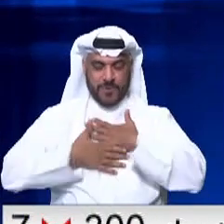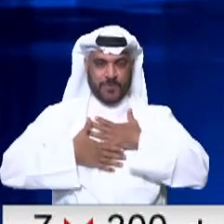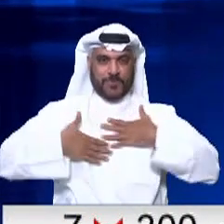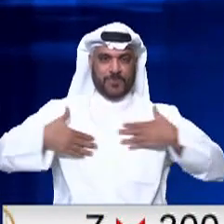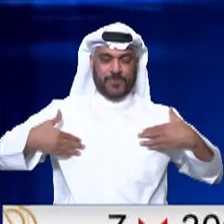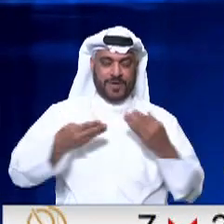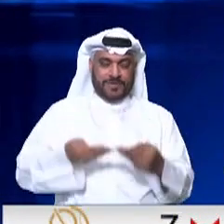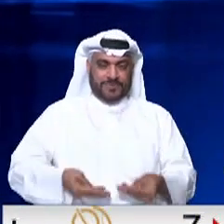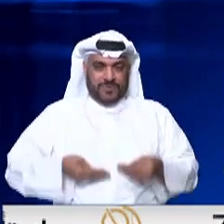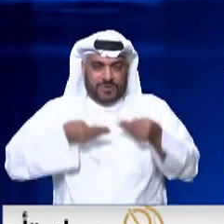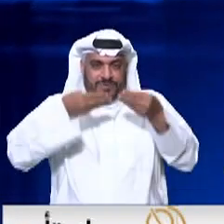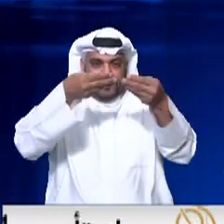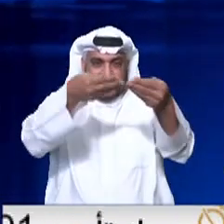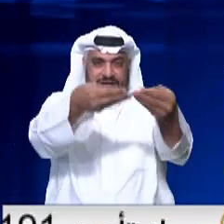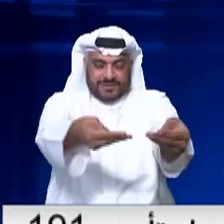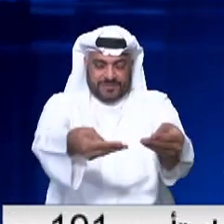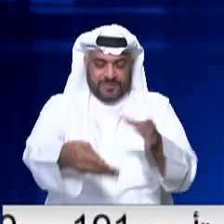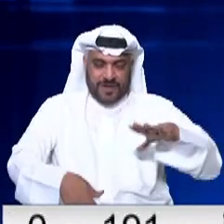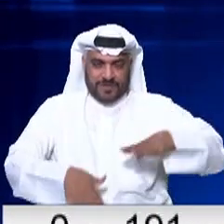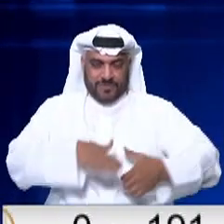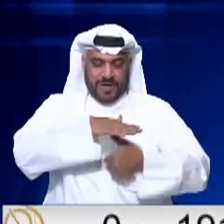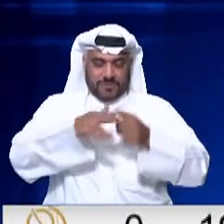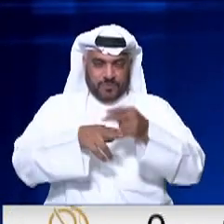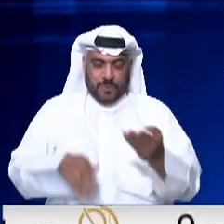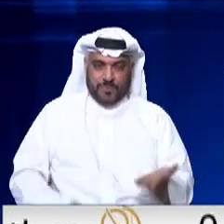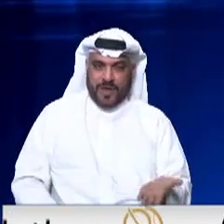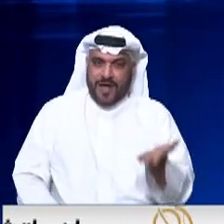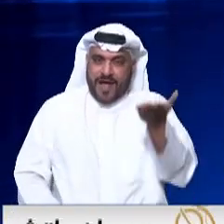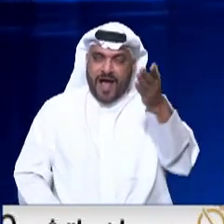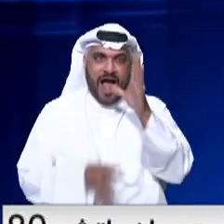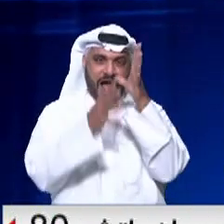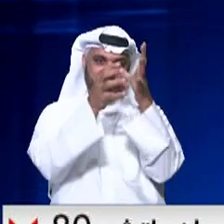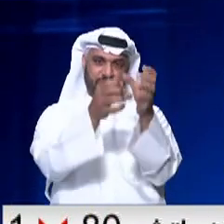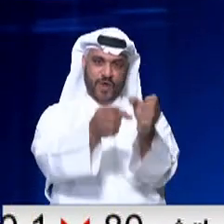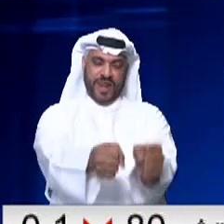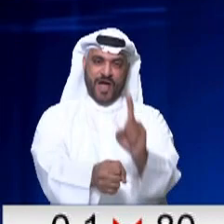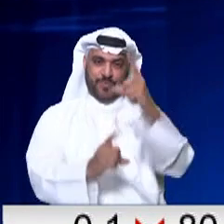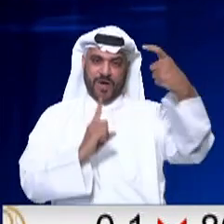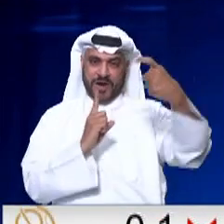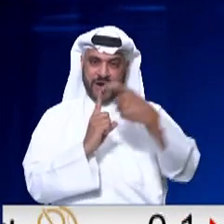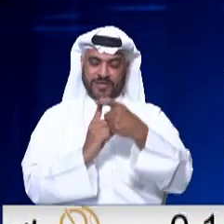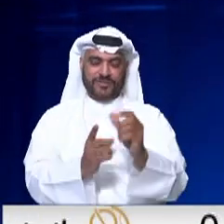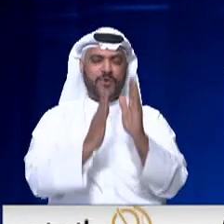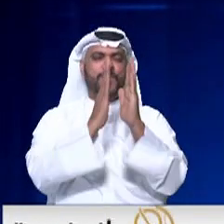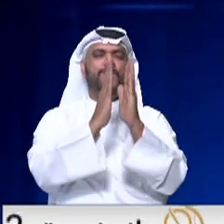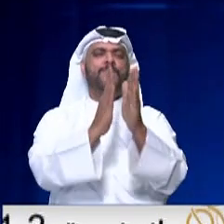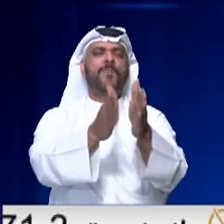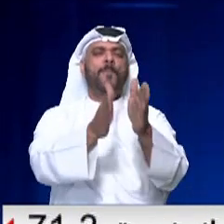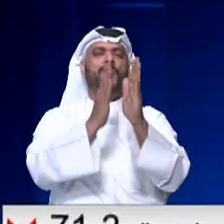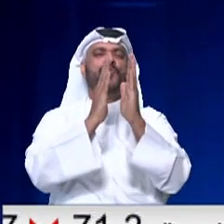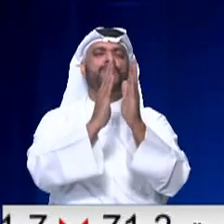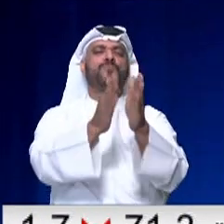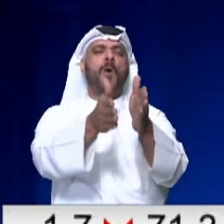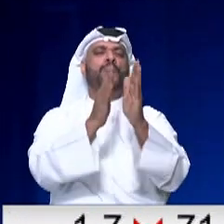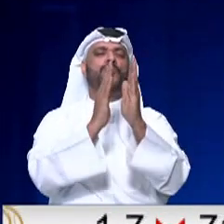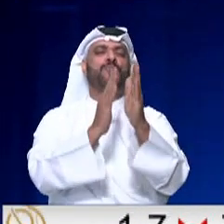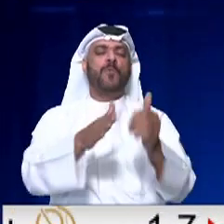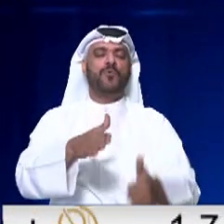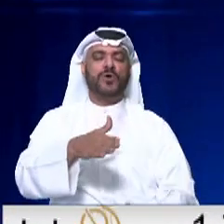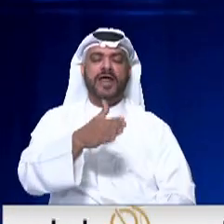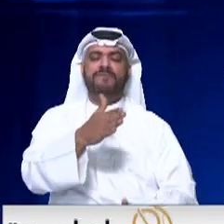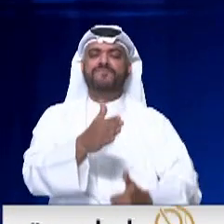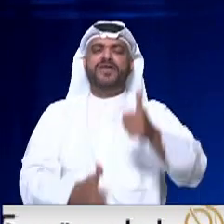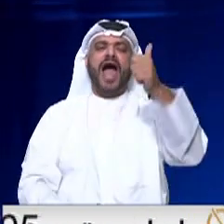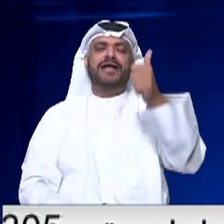أن أرفع إلى مقام سموكم الكريم حفظكم الله ورعاكم أسماء آيات التهاني والتبريكات بمناسبة